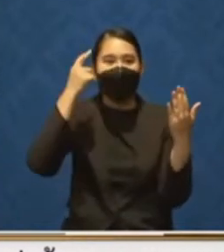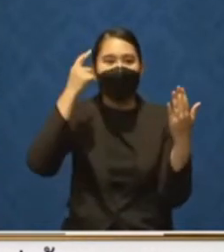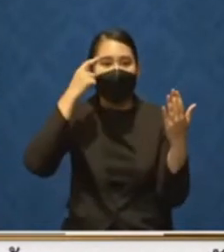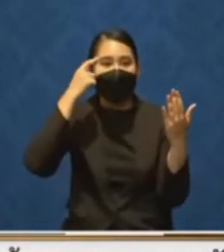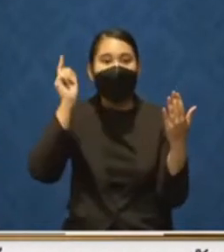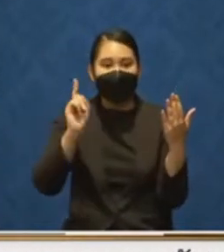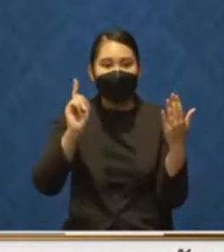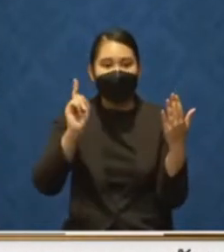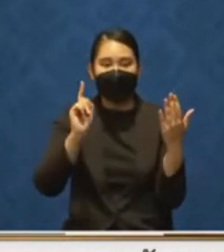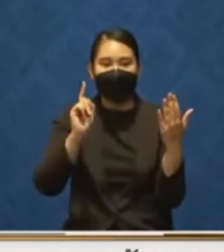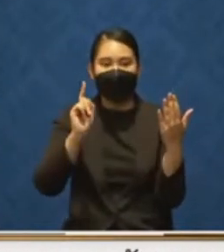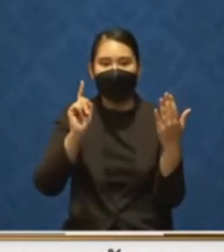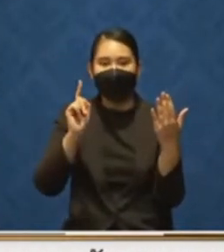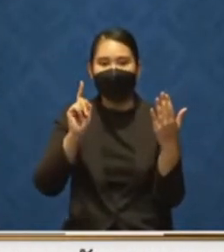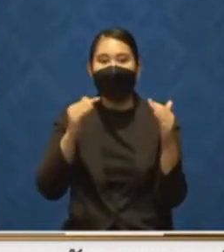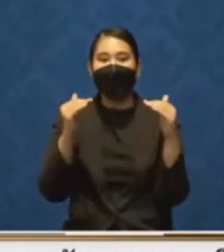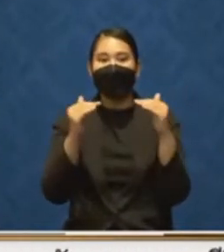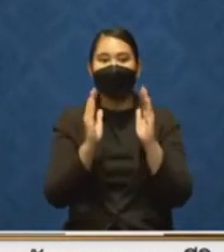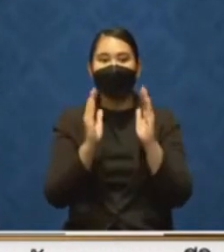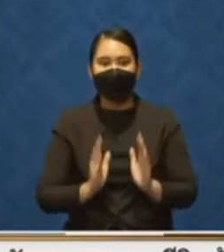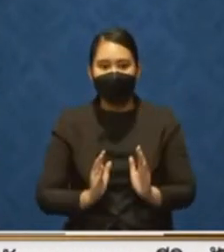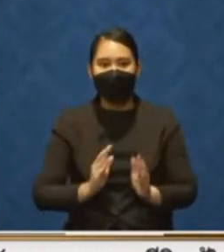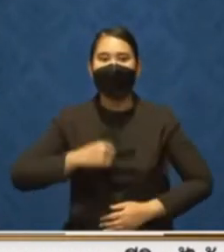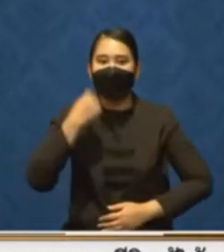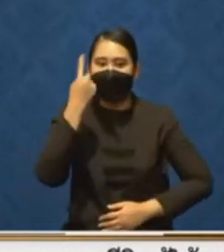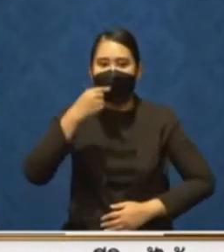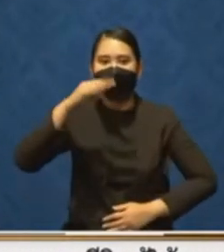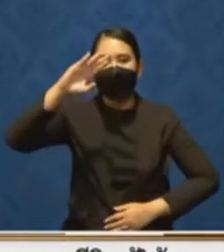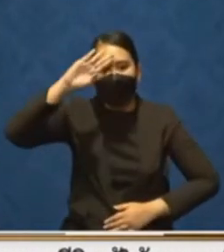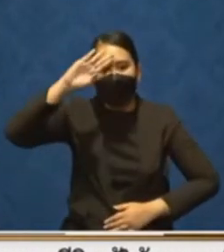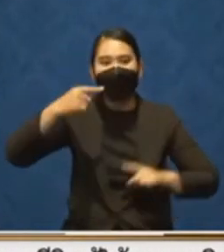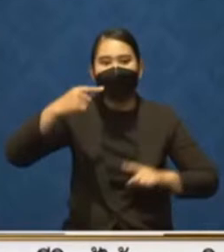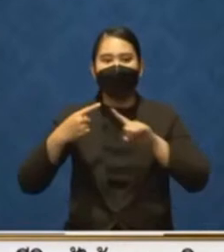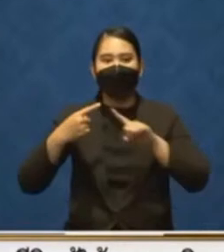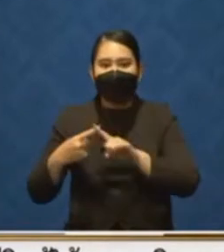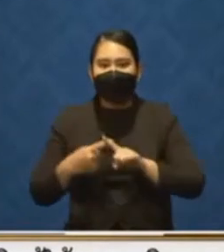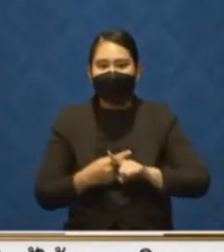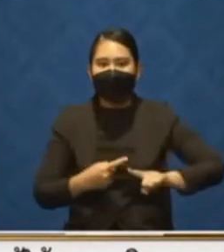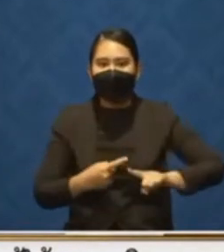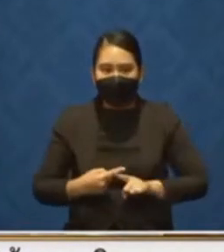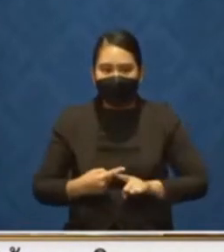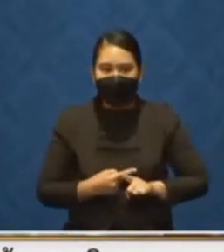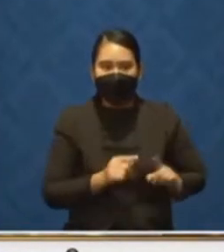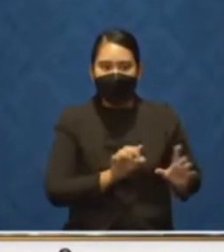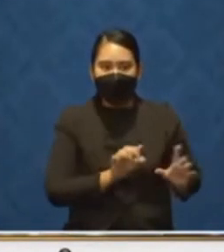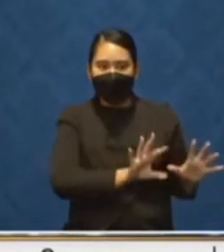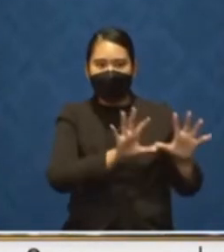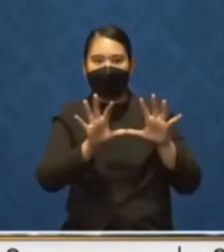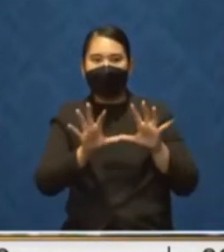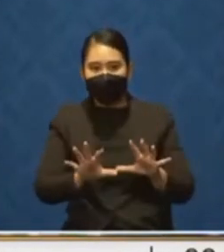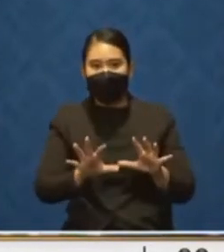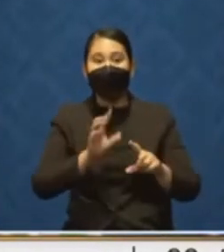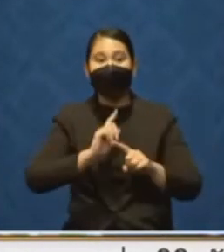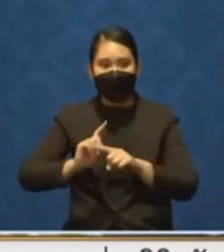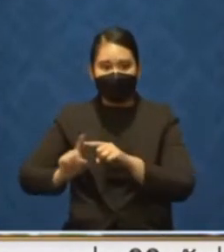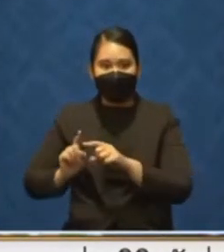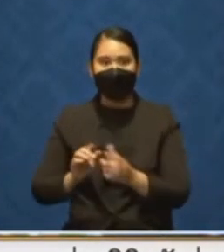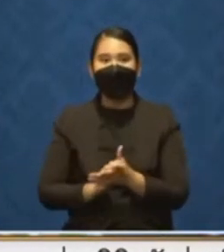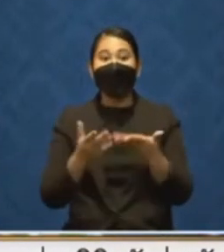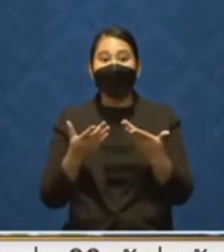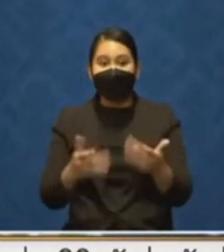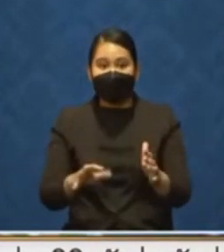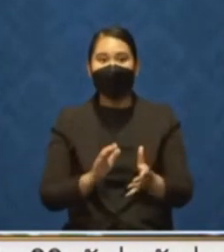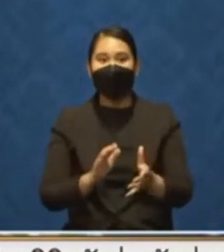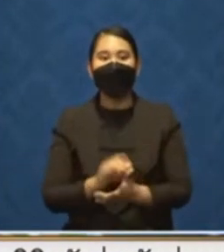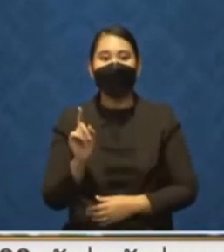เอ่อสิทธิ์ที่ไม่ชนนะครับให้ปวดไข้เจ็บรักษาการเข้ามาหาพื้นที่ปลอดภัยก็อยู่ถึงเวลาเมื่อการร่วมบริหารนั้น